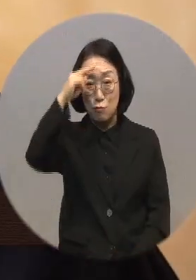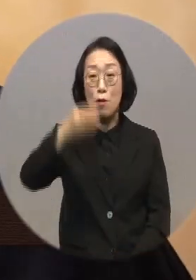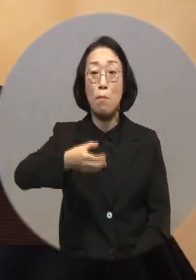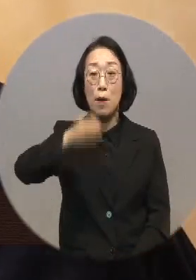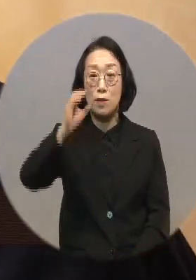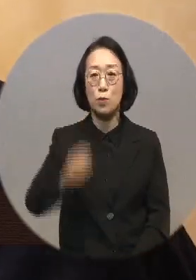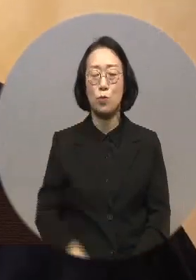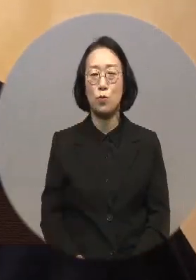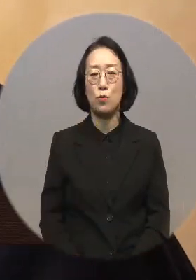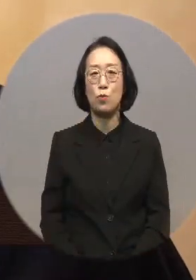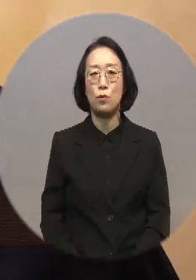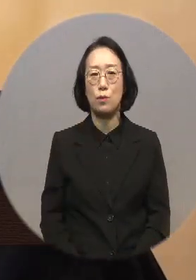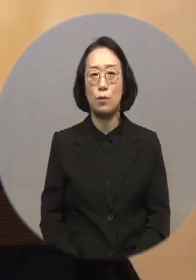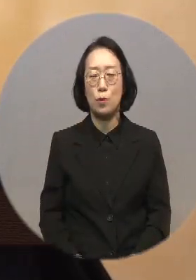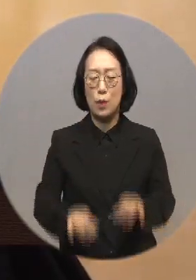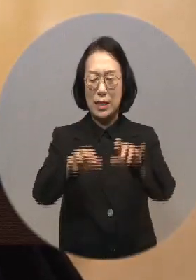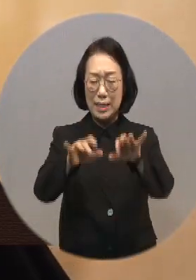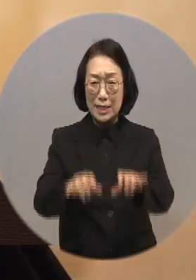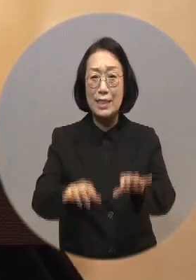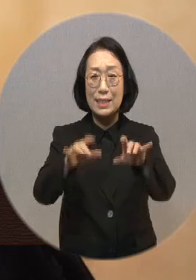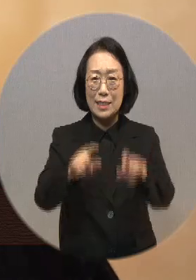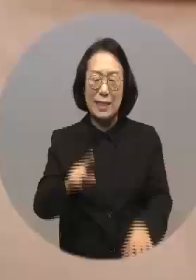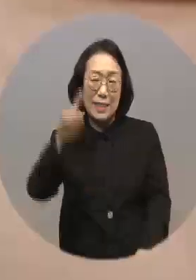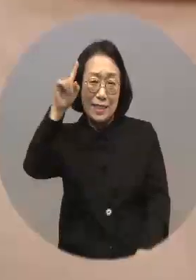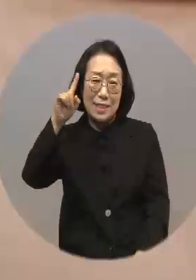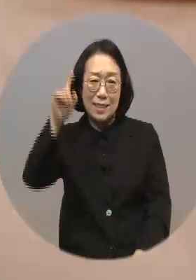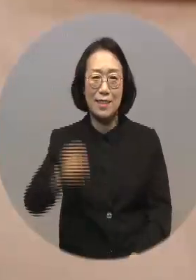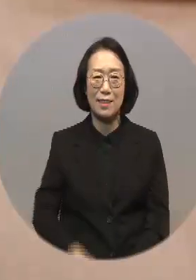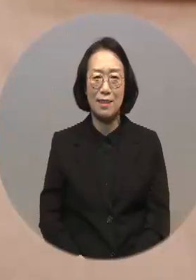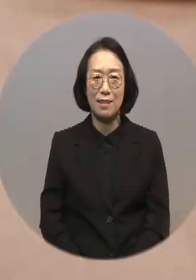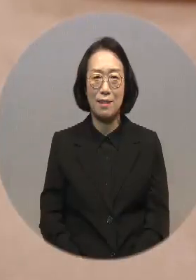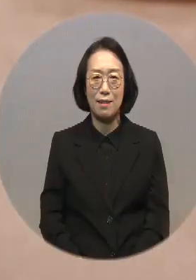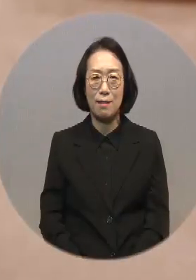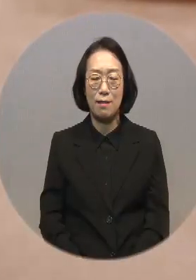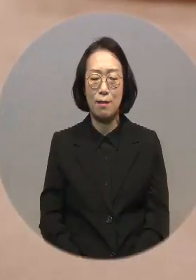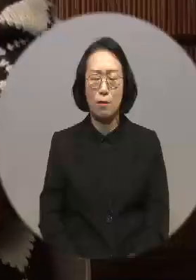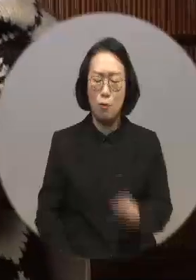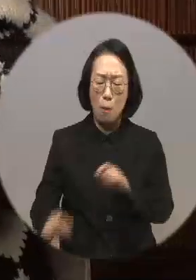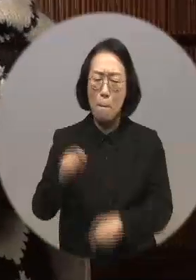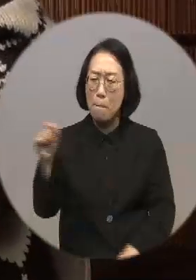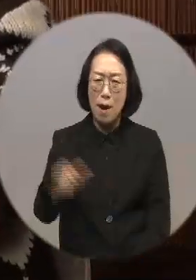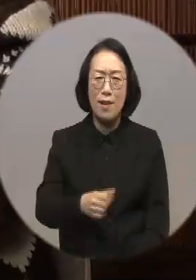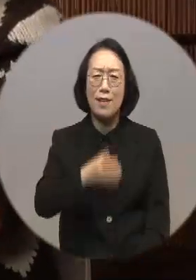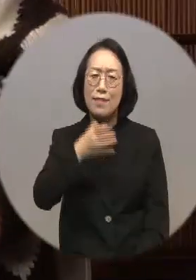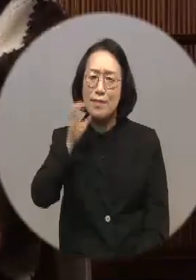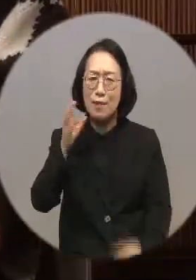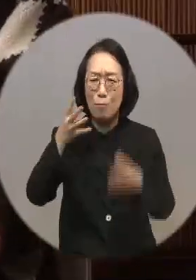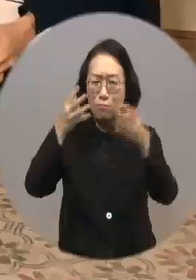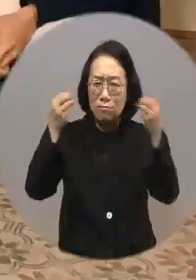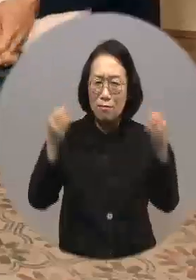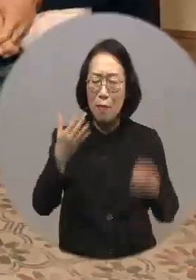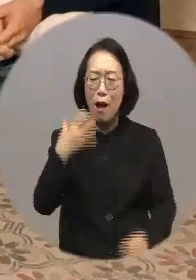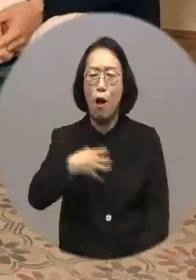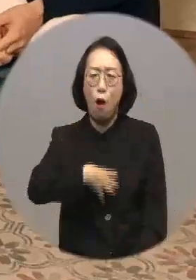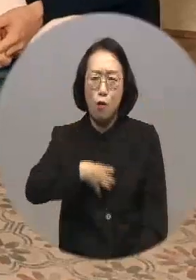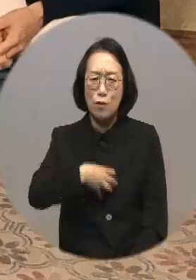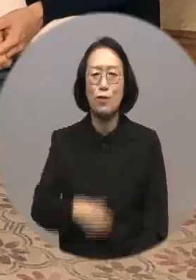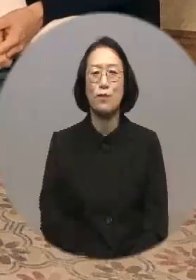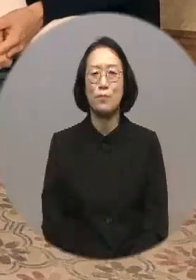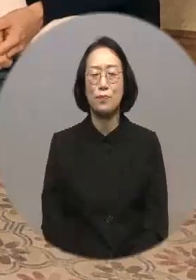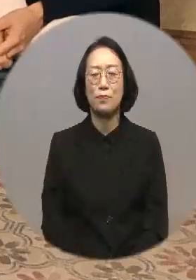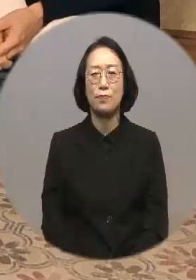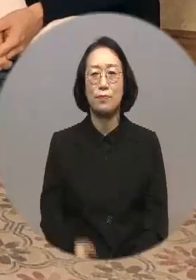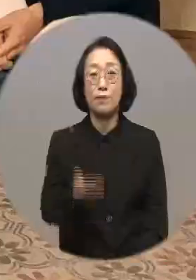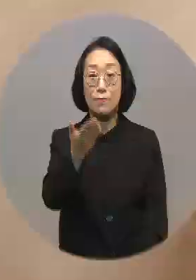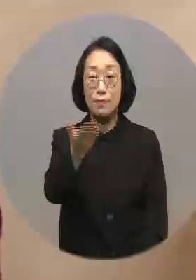되고 그다음에 이제 글 쓰느라 스트레스도 받아야 되고 하니까 고속노화를 그야말로 실천하고 있죠. 교수님